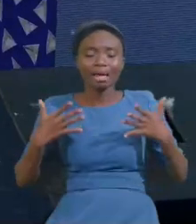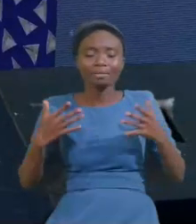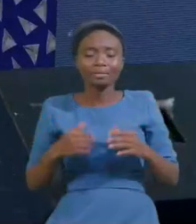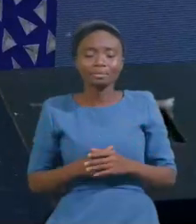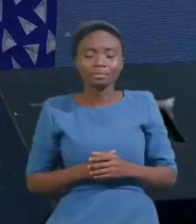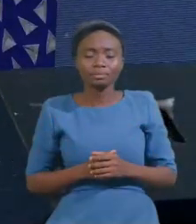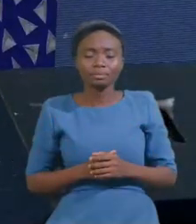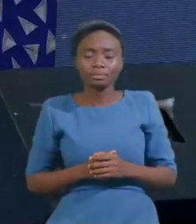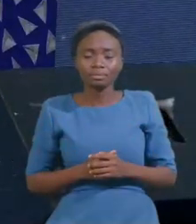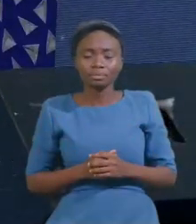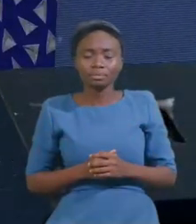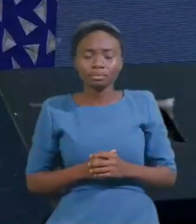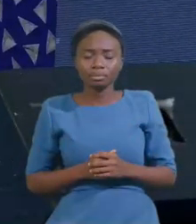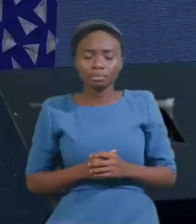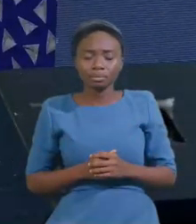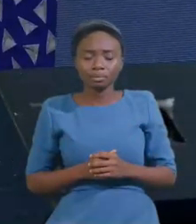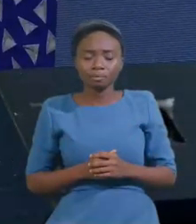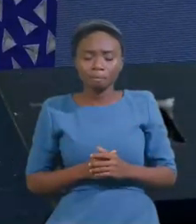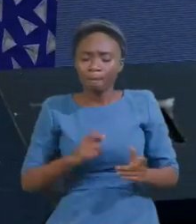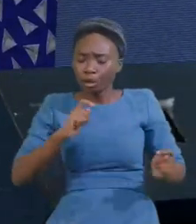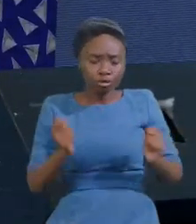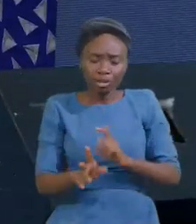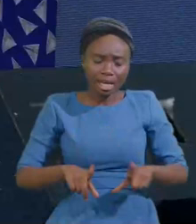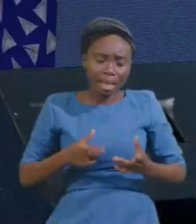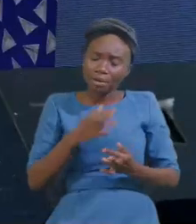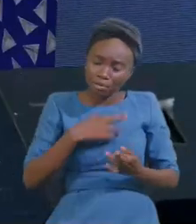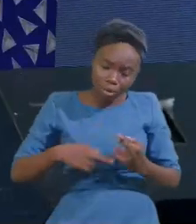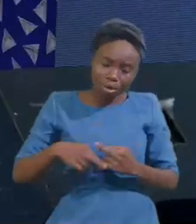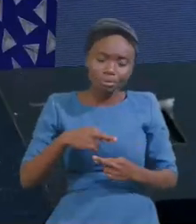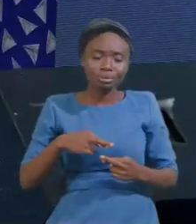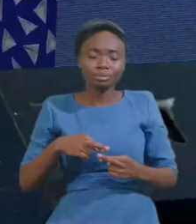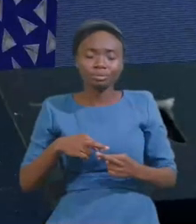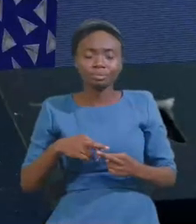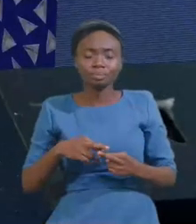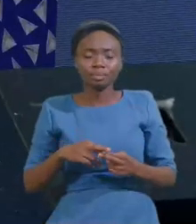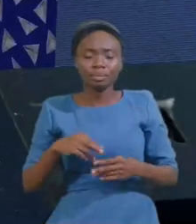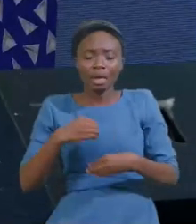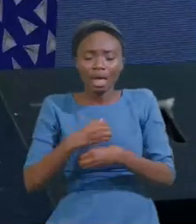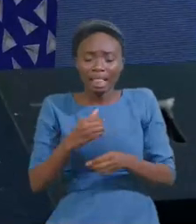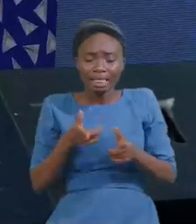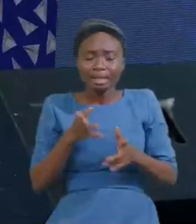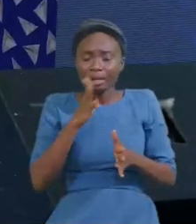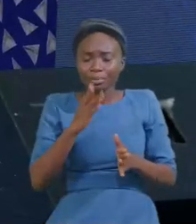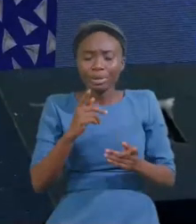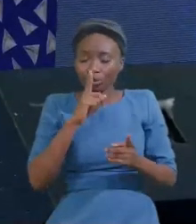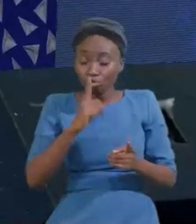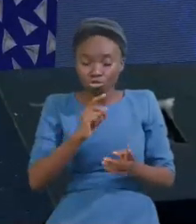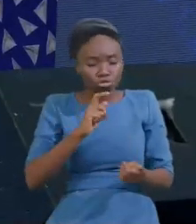Et que le salut de Dieu soit maintenant évident dans leur cœur. Change leur vie.